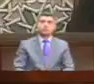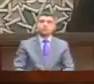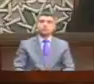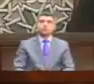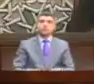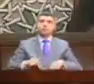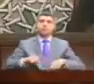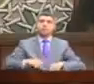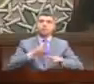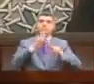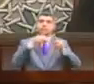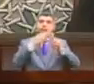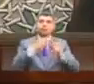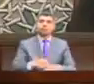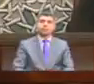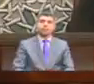الوزير